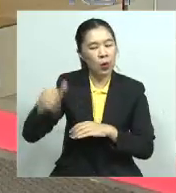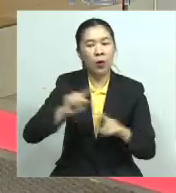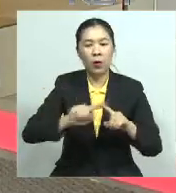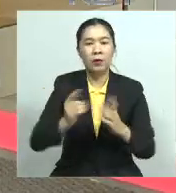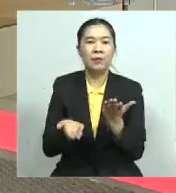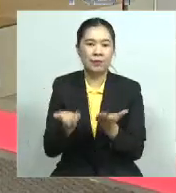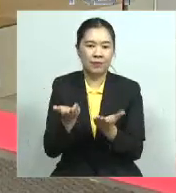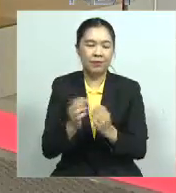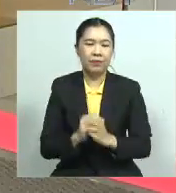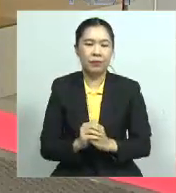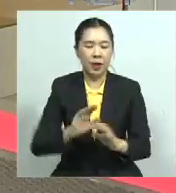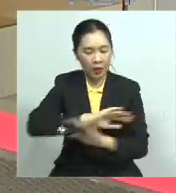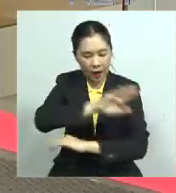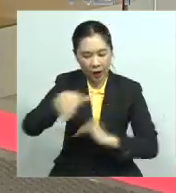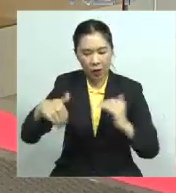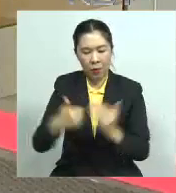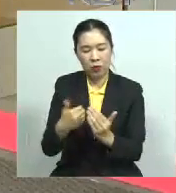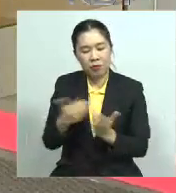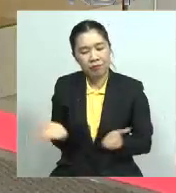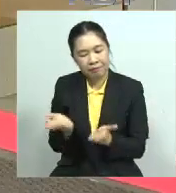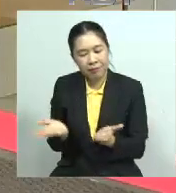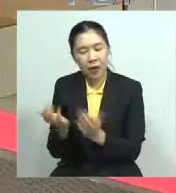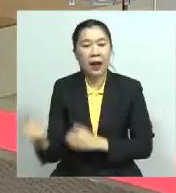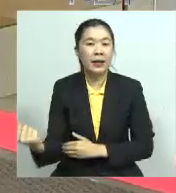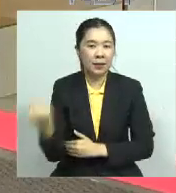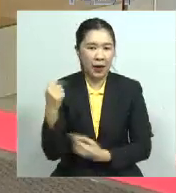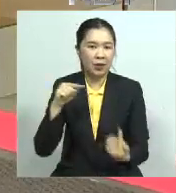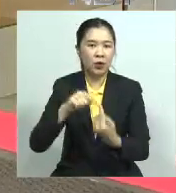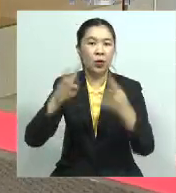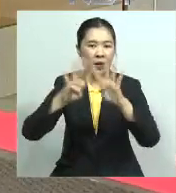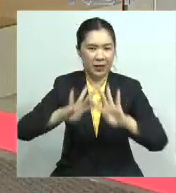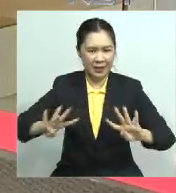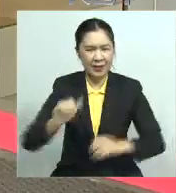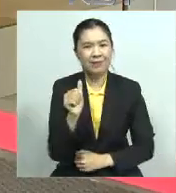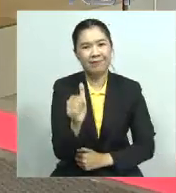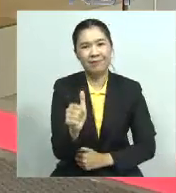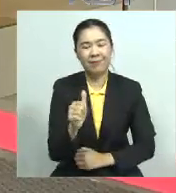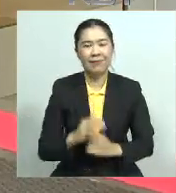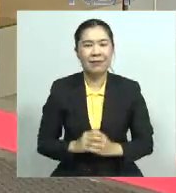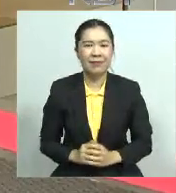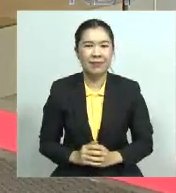าเซียนด้วยซึ่งทั้งหมดนั้นจะช่วยเสริมสร้างความเข้มแข็งของภูมิภาคอาเซียนได้เป็นอย่างดีค่ะ